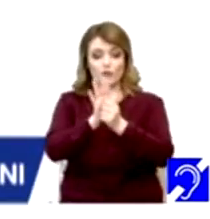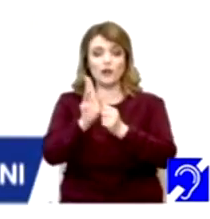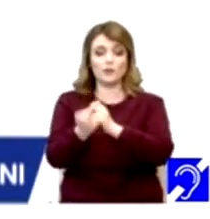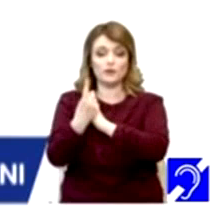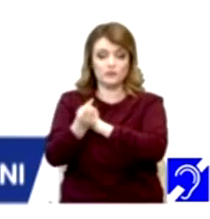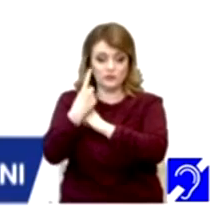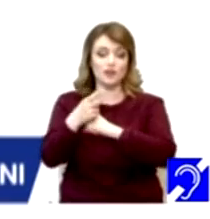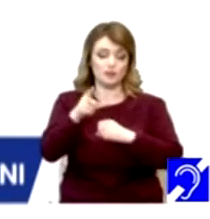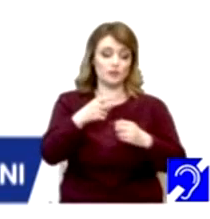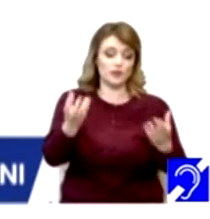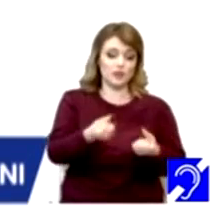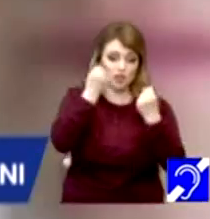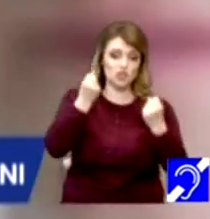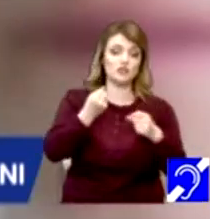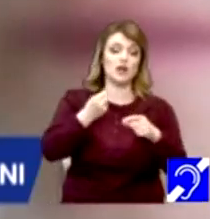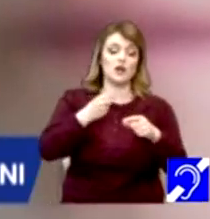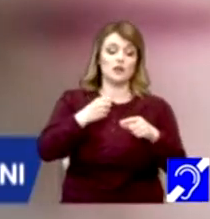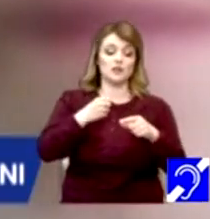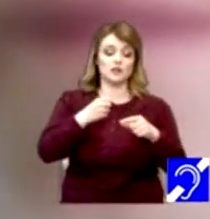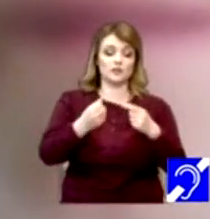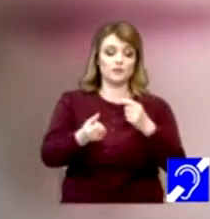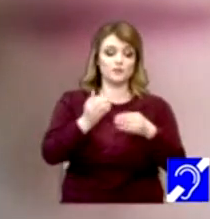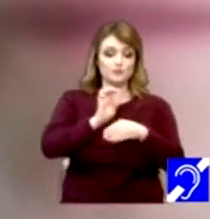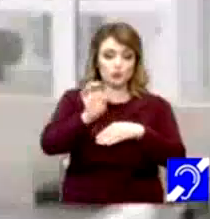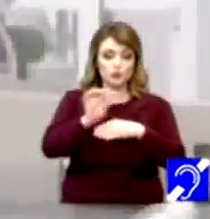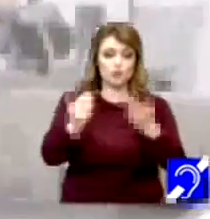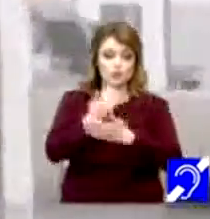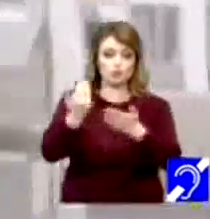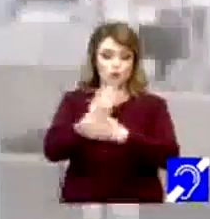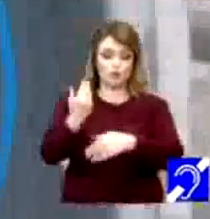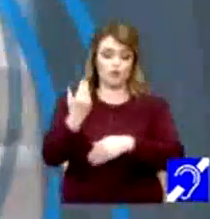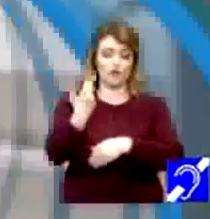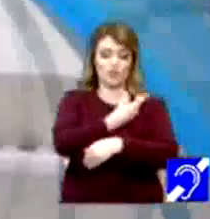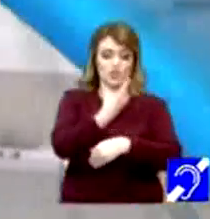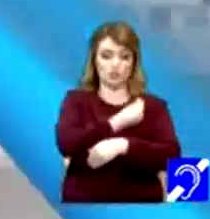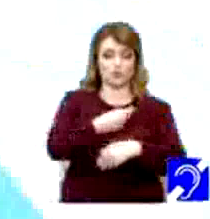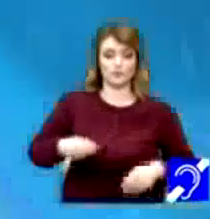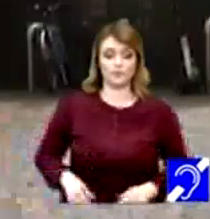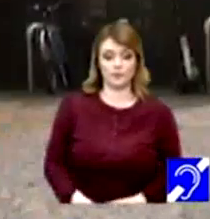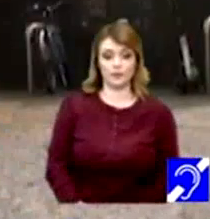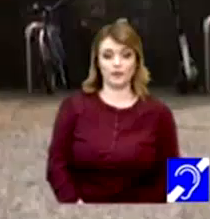european susține dezvoltarea și producția rapidă a unor vaccinuri eficiente prin incubatorul HERA.